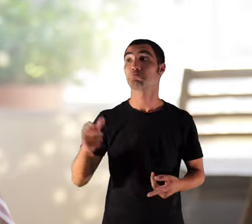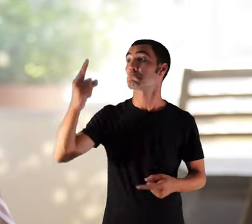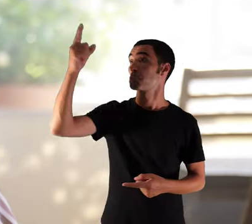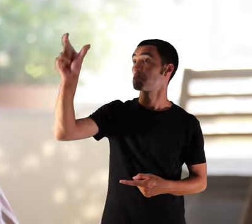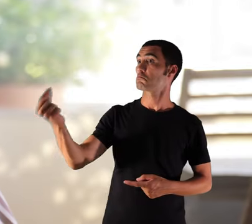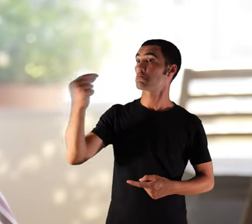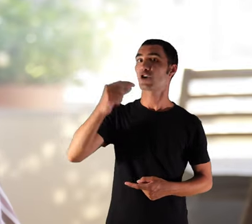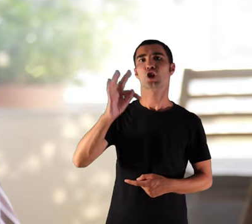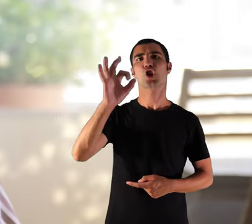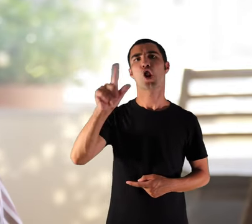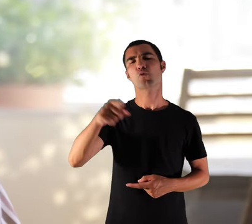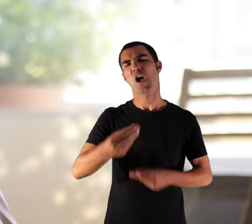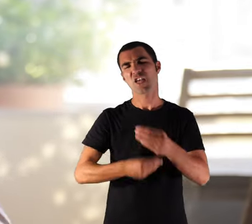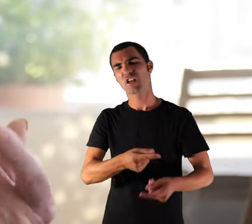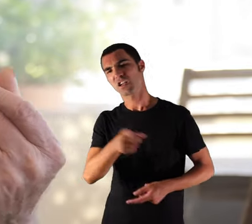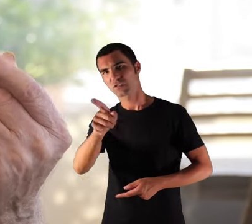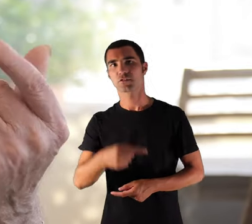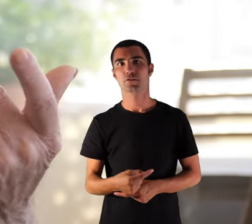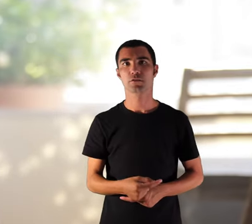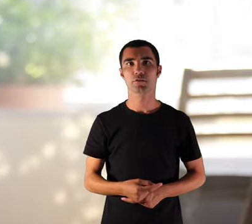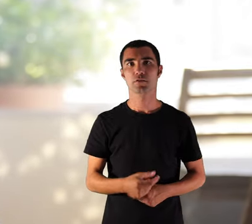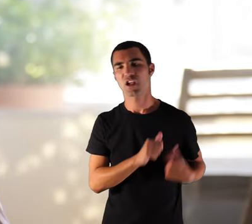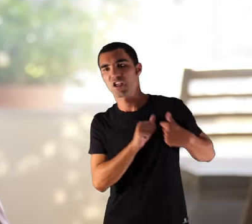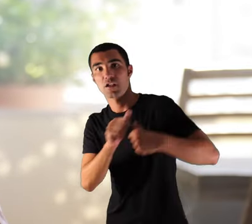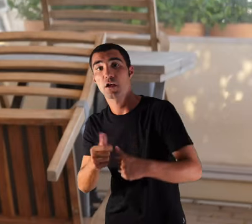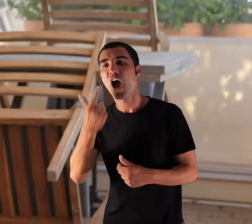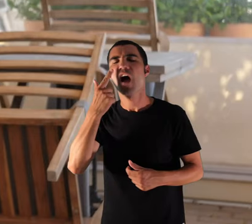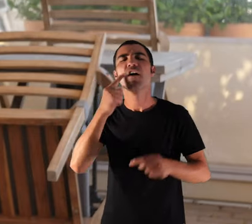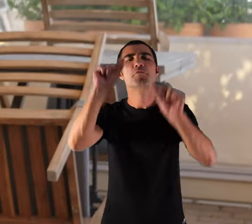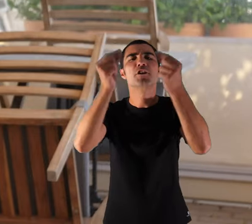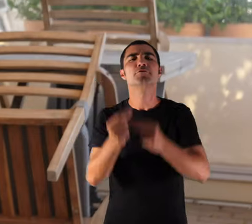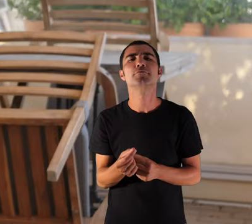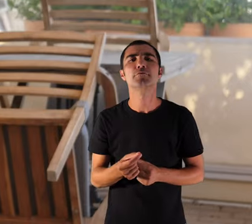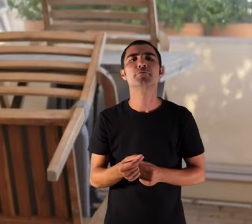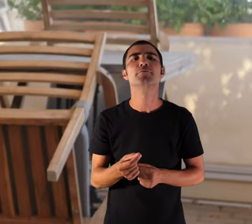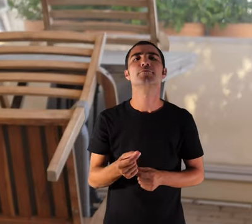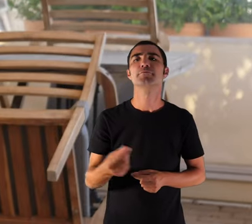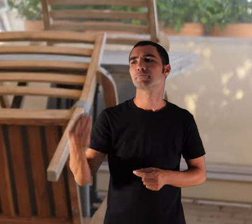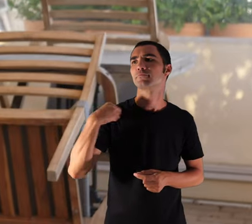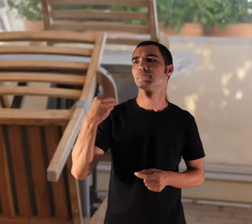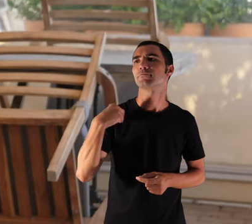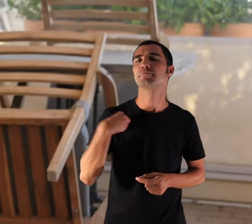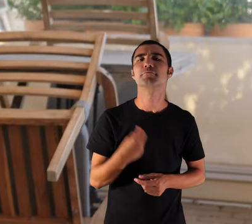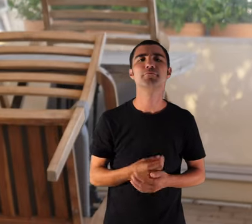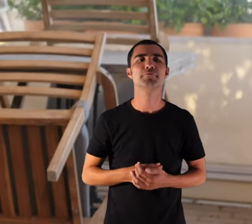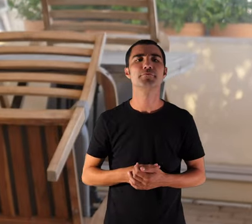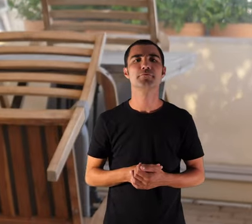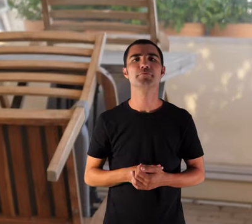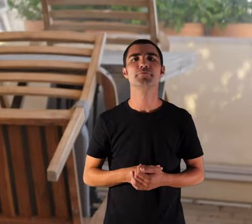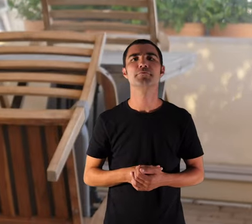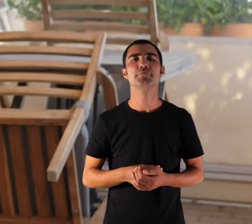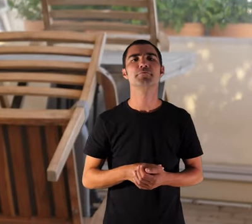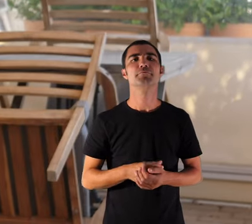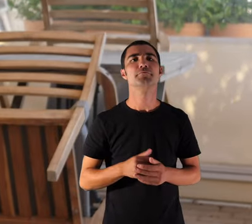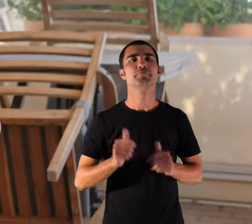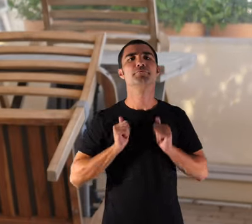deia tot i podien dir això. I jo dic, segons el pressupost. I me demanaren, i van